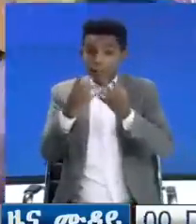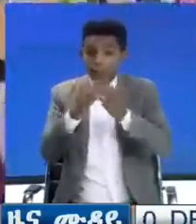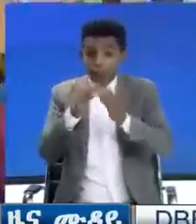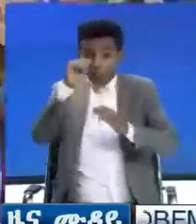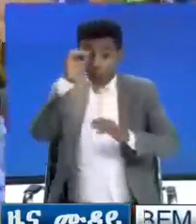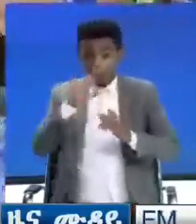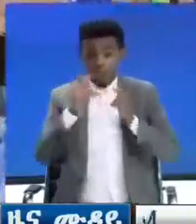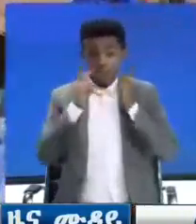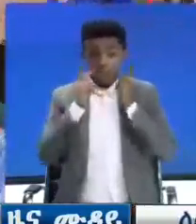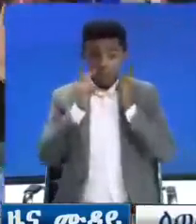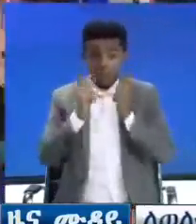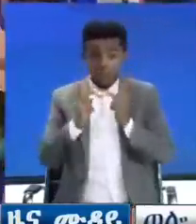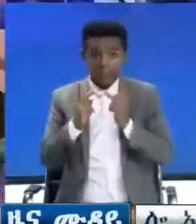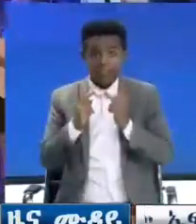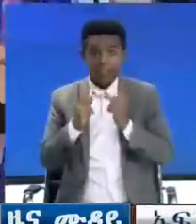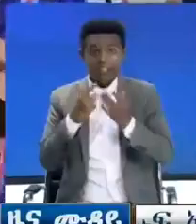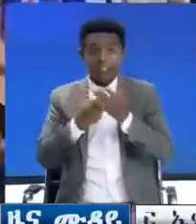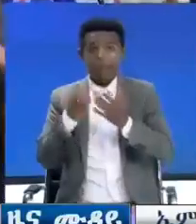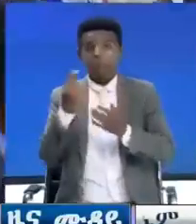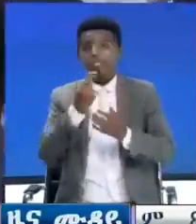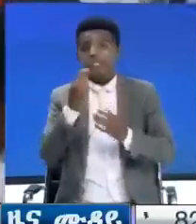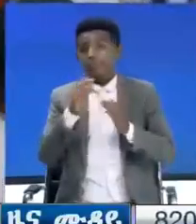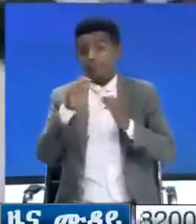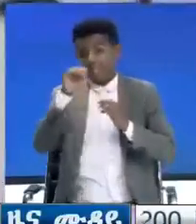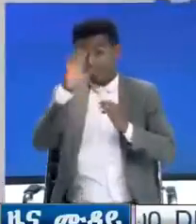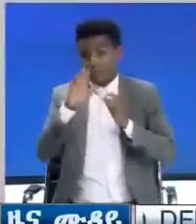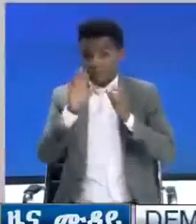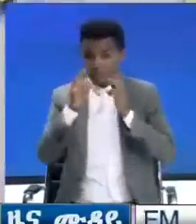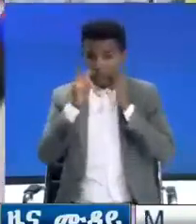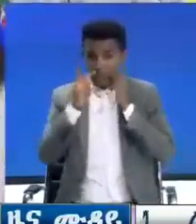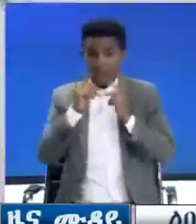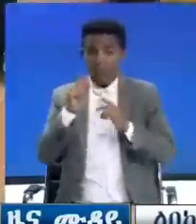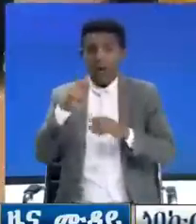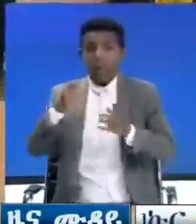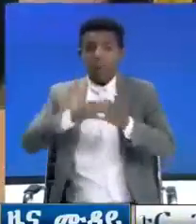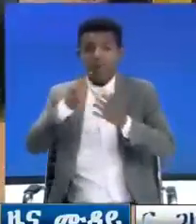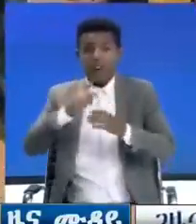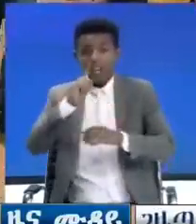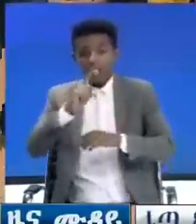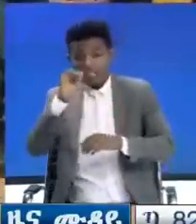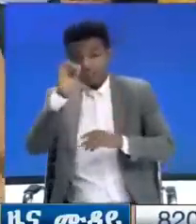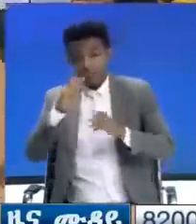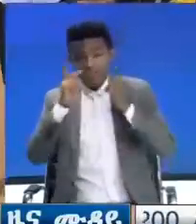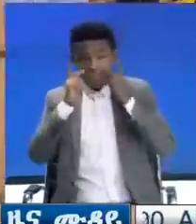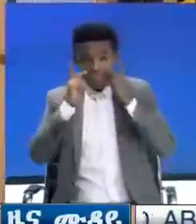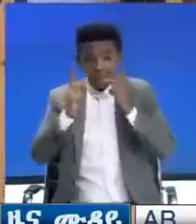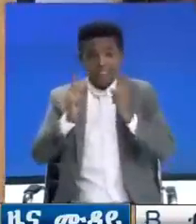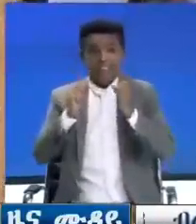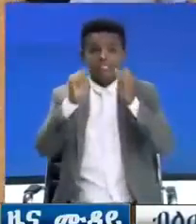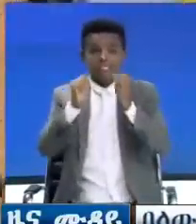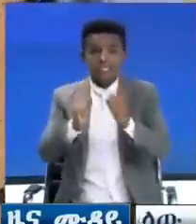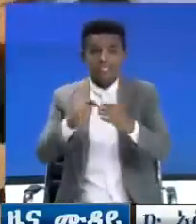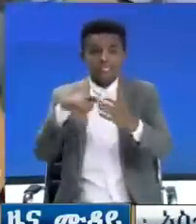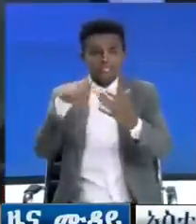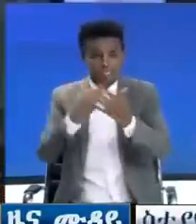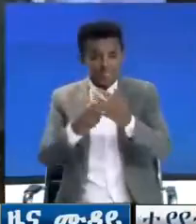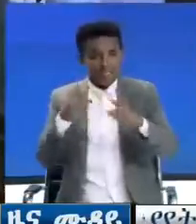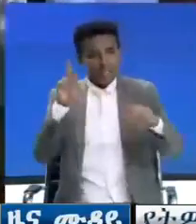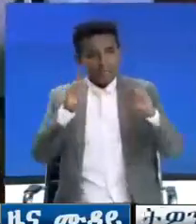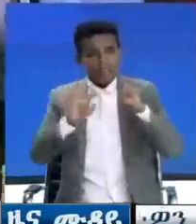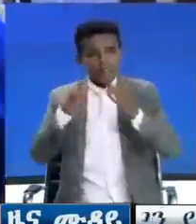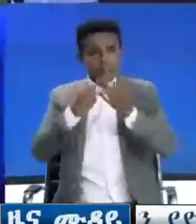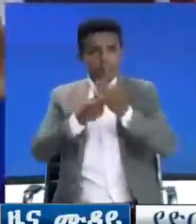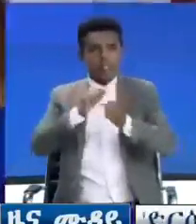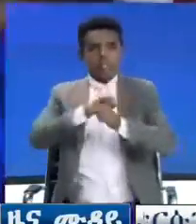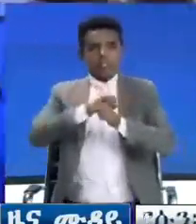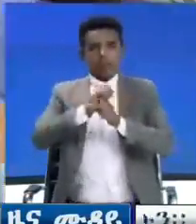ስትመለከቱት ይህን የሚጠቀም ሰው እያየን አይደለም። አልፎ አልፎ አንዳንድ ሰዎችን ለመመልከት ችለናል። ስለዚህ ህብረተሰቡ ይህን የኮሮና